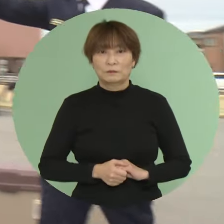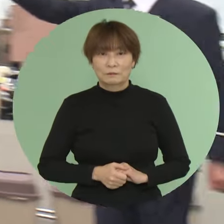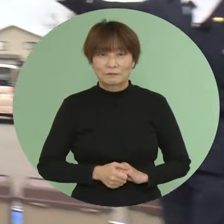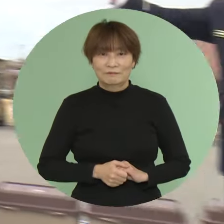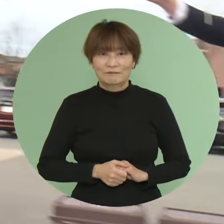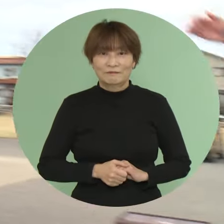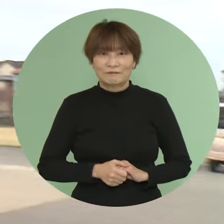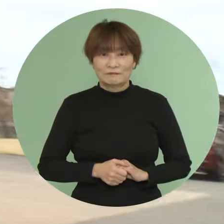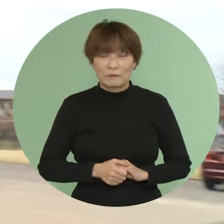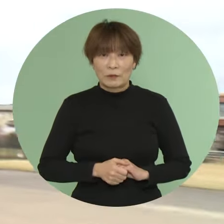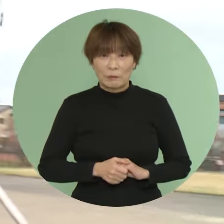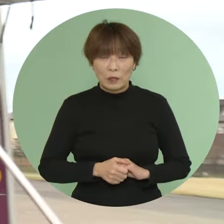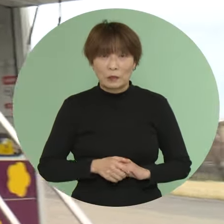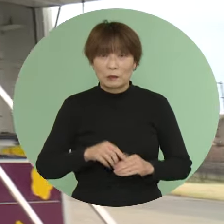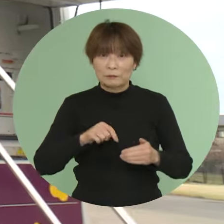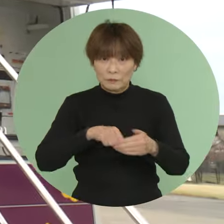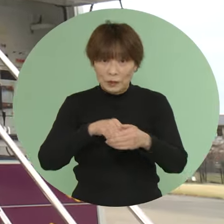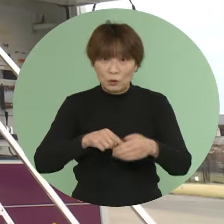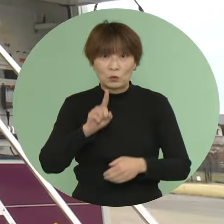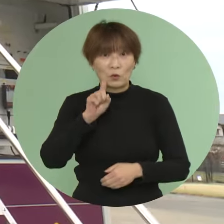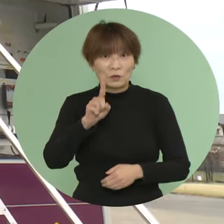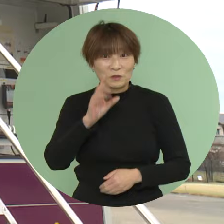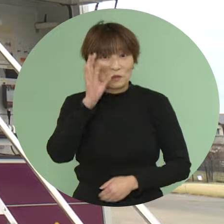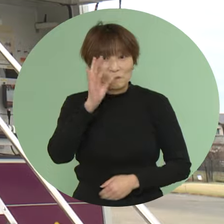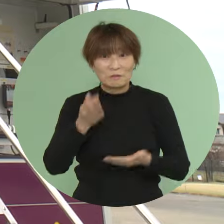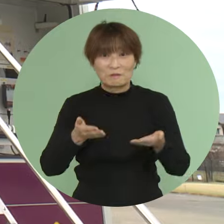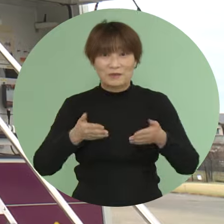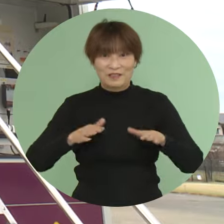感震ブレーカーの一つを見せてもらいました。